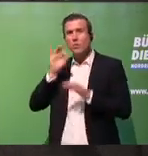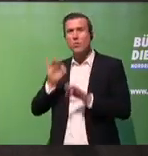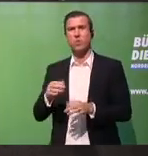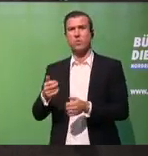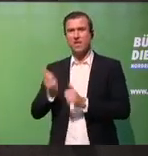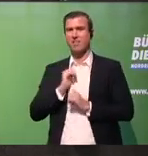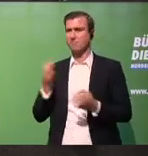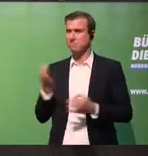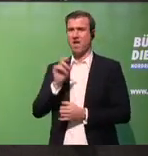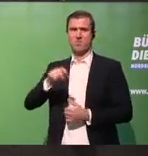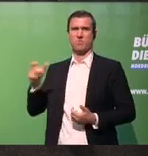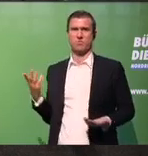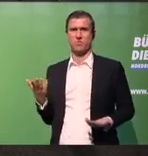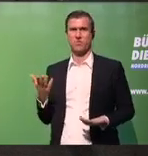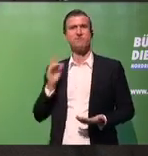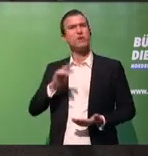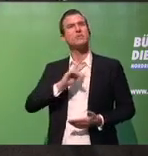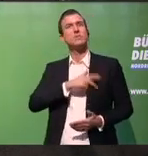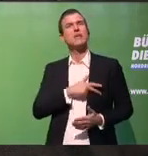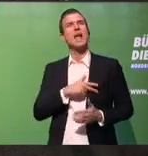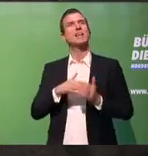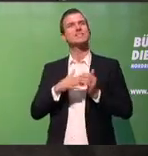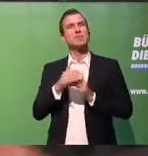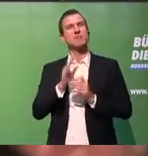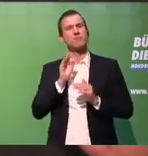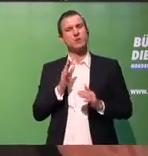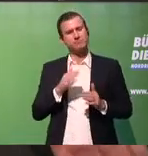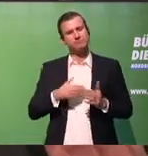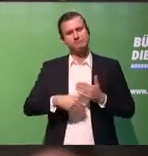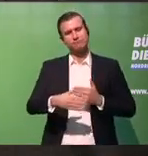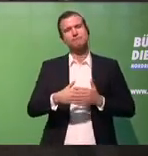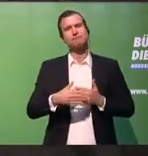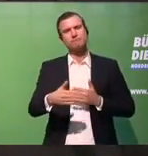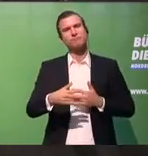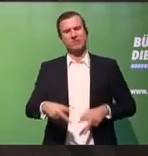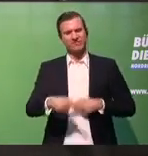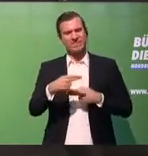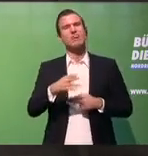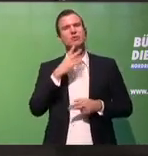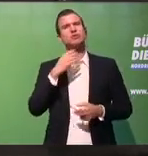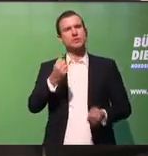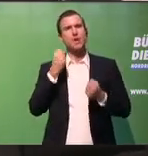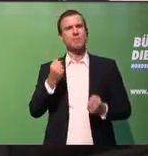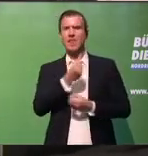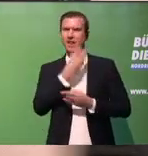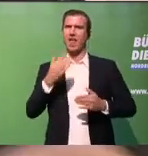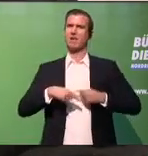unsere sozialen Systeme mittel- und langfristig auf stabile Füße zu stellen.